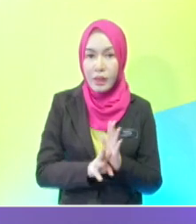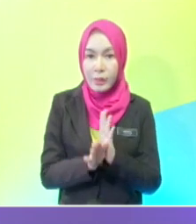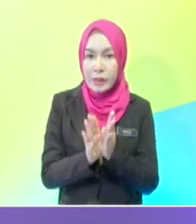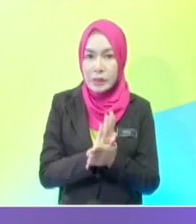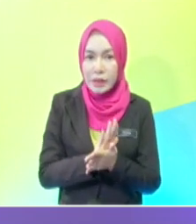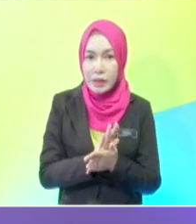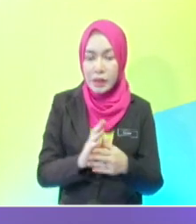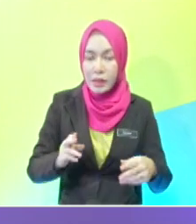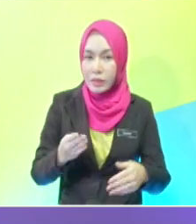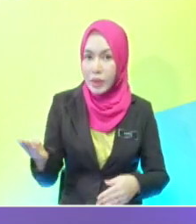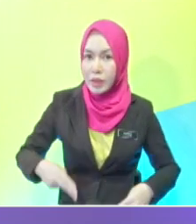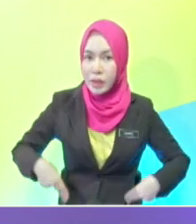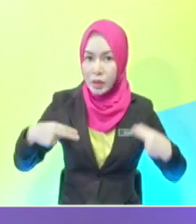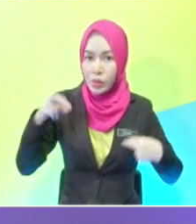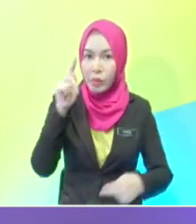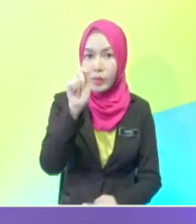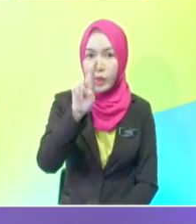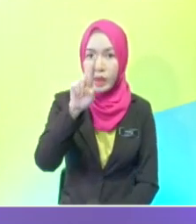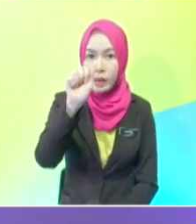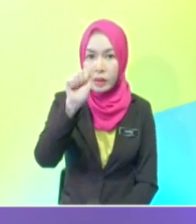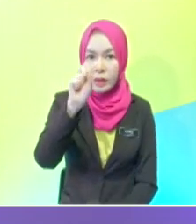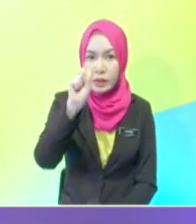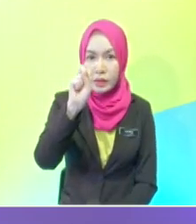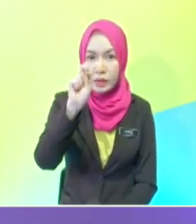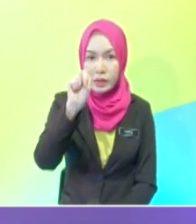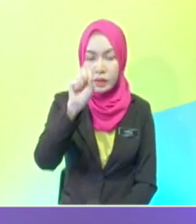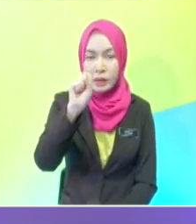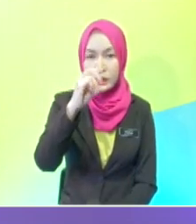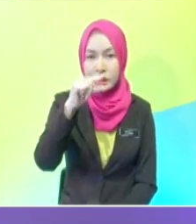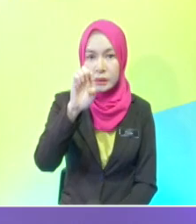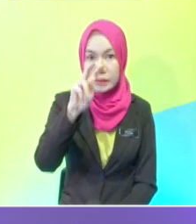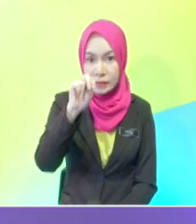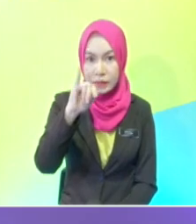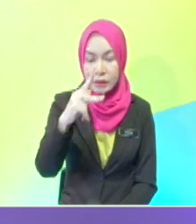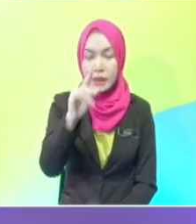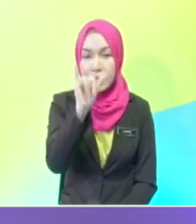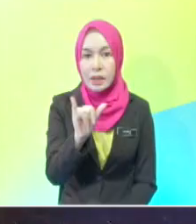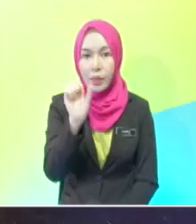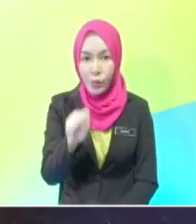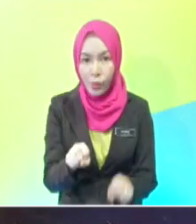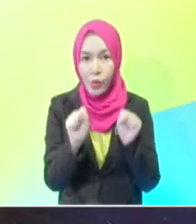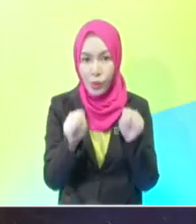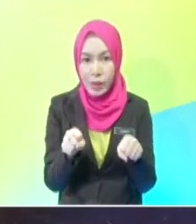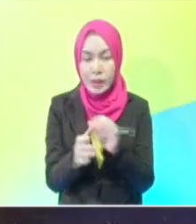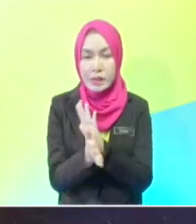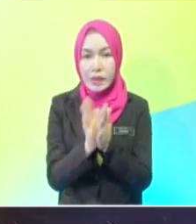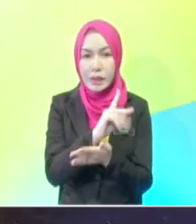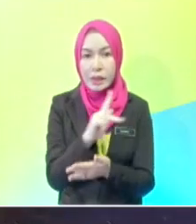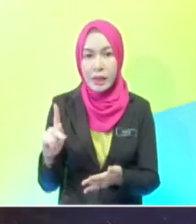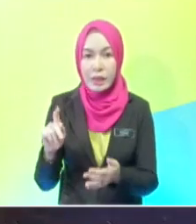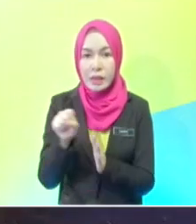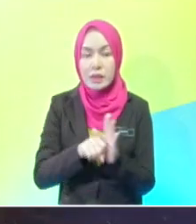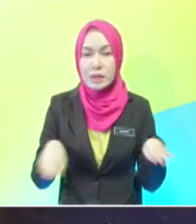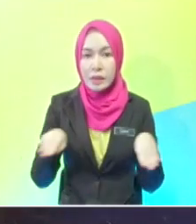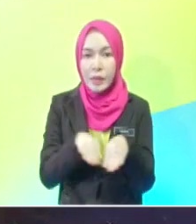transgenik tadi oke diantara banyak tuh ada yang kita jadikan sebagai makanan yang